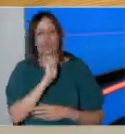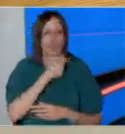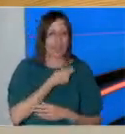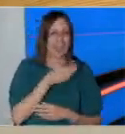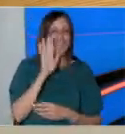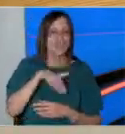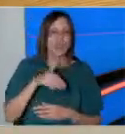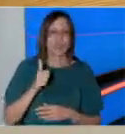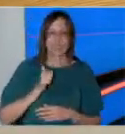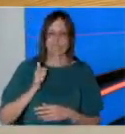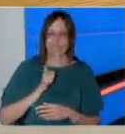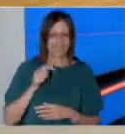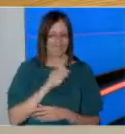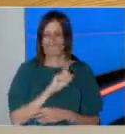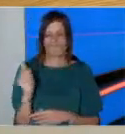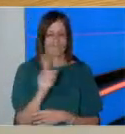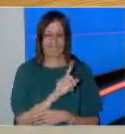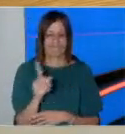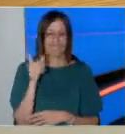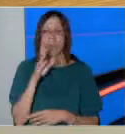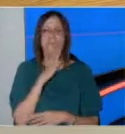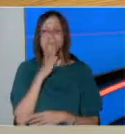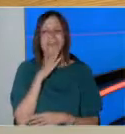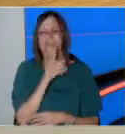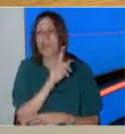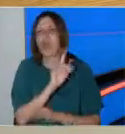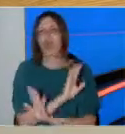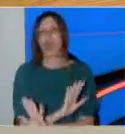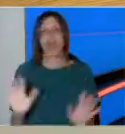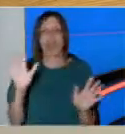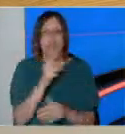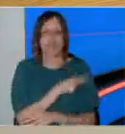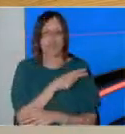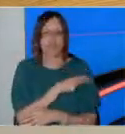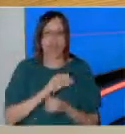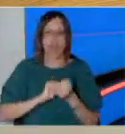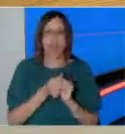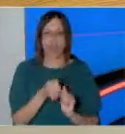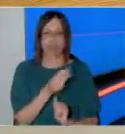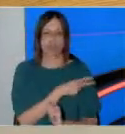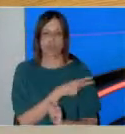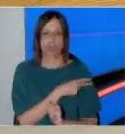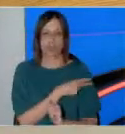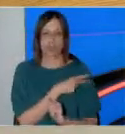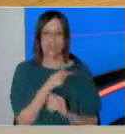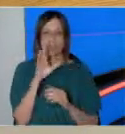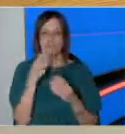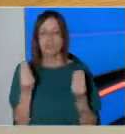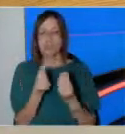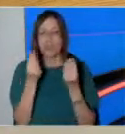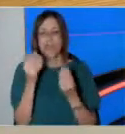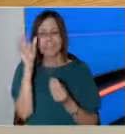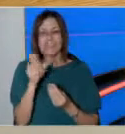אפילו צבא. אך לא כך היא. הבעיה היא לא רק המשטרה או השיטור. ונגד גורמים